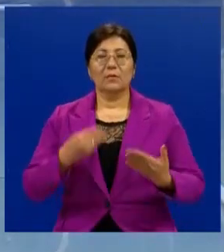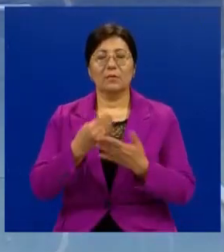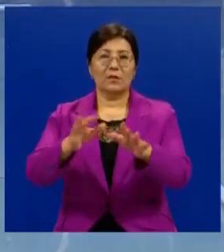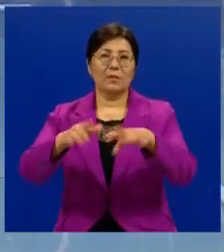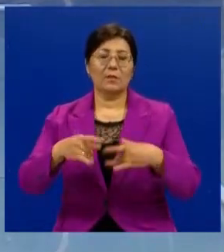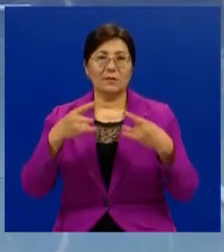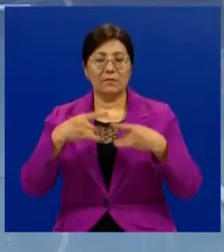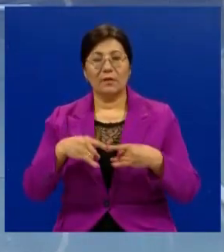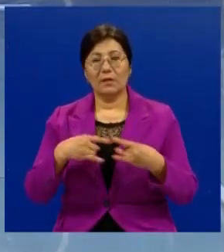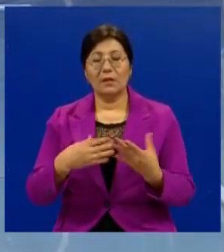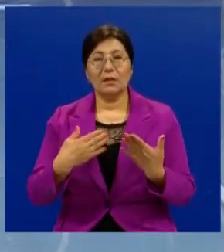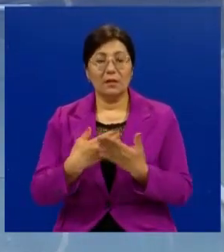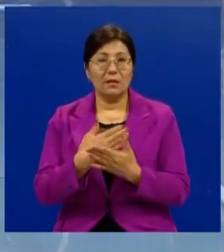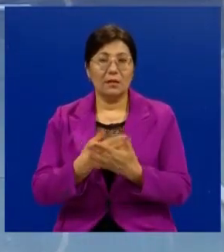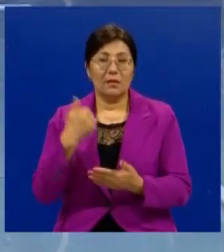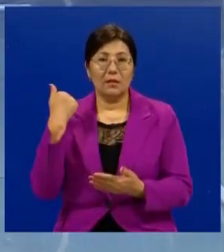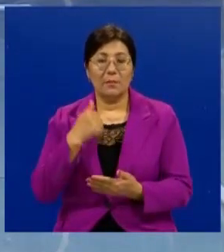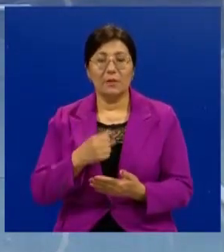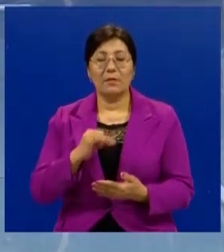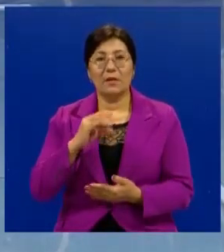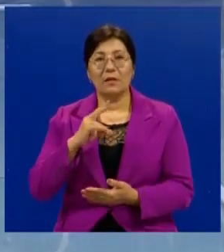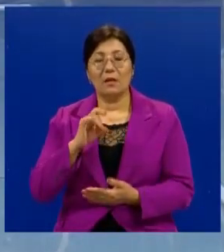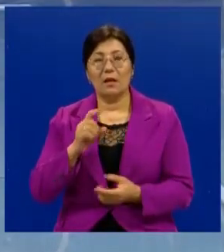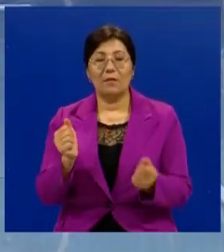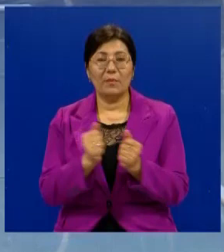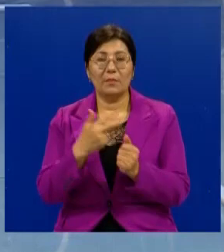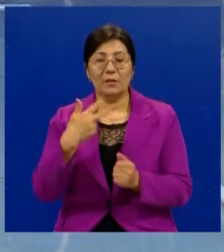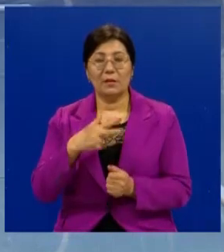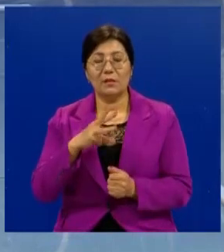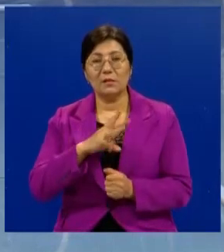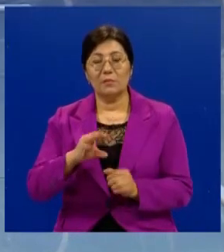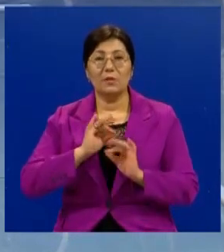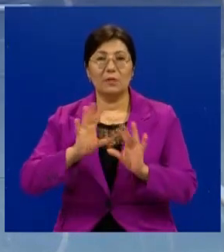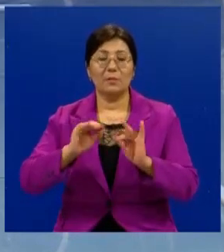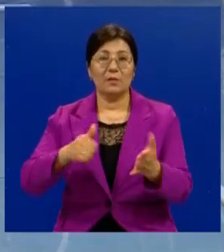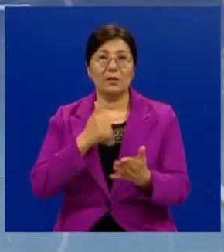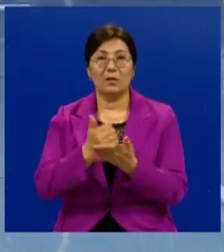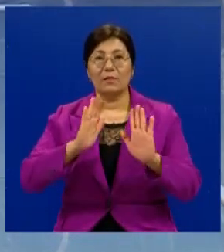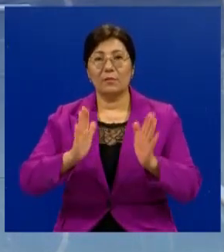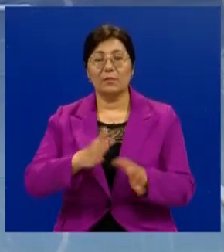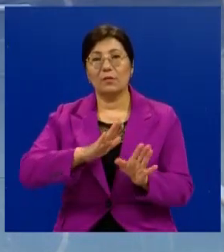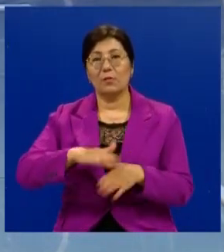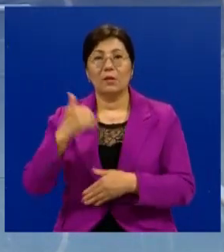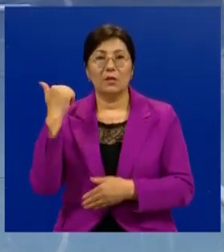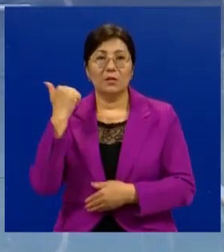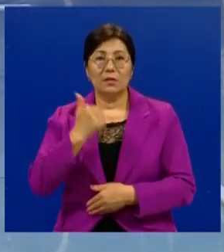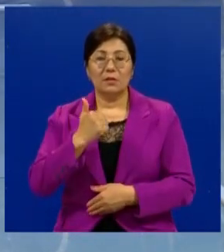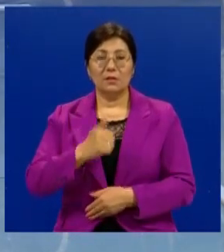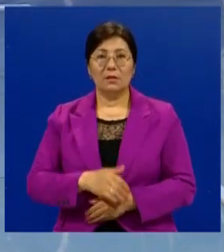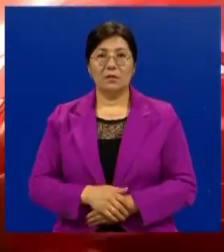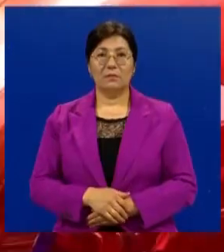Здравствуйте, в эфире программа «Аптат НС». С вами Инкара Карашаева. И в ближайшие 30 минут расскажем вам о главных событиях уходящей